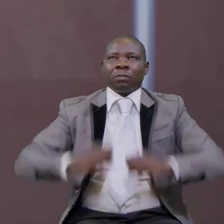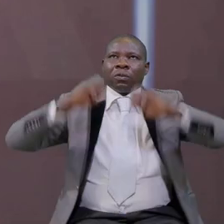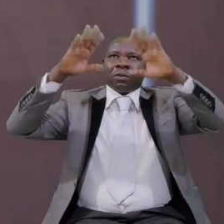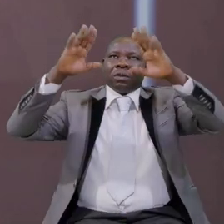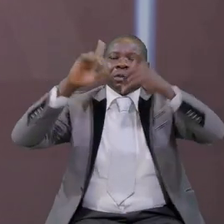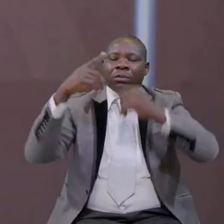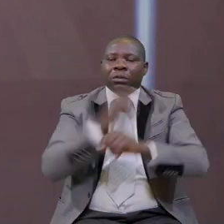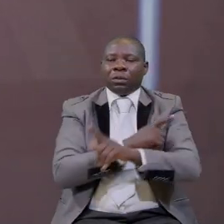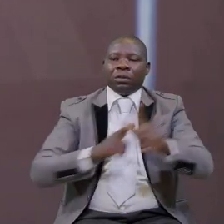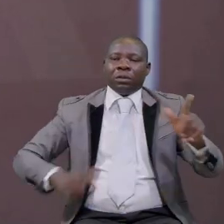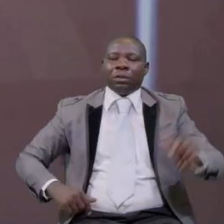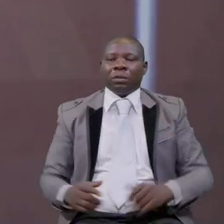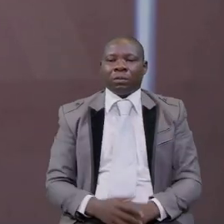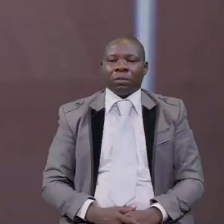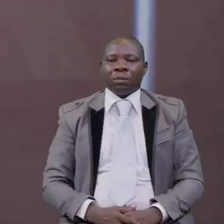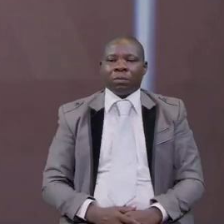Soumets-toi au Seigneur.